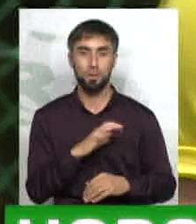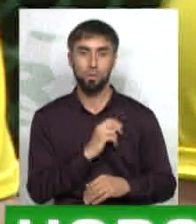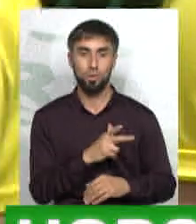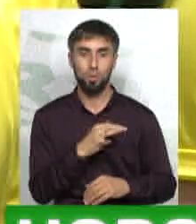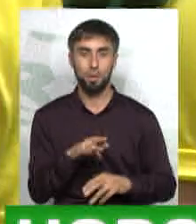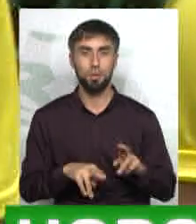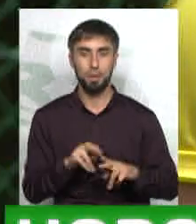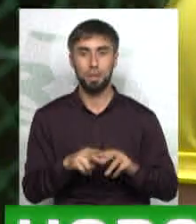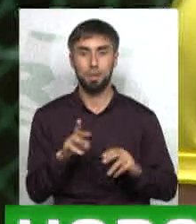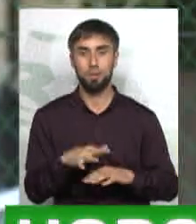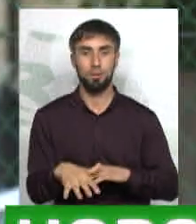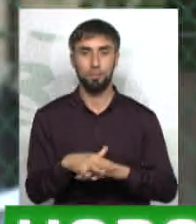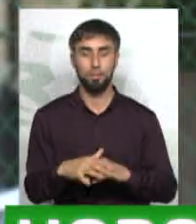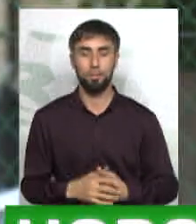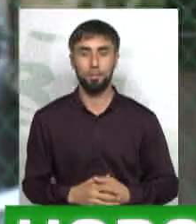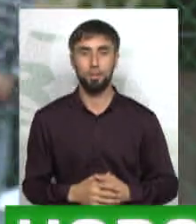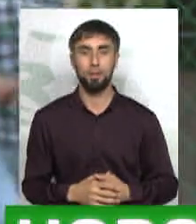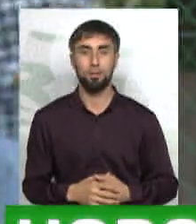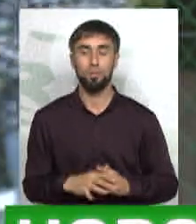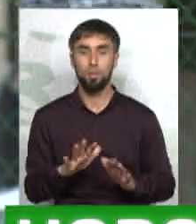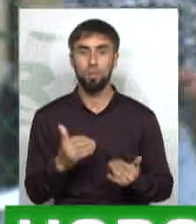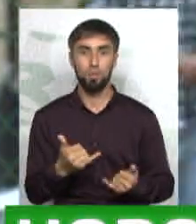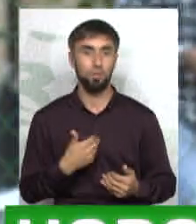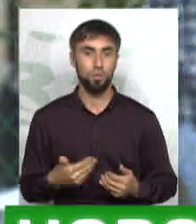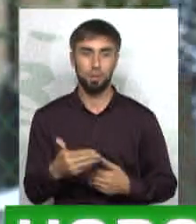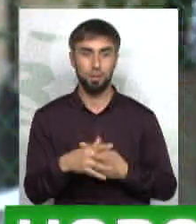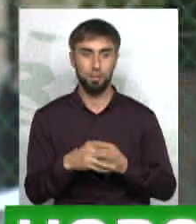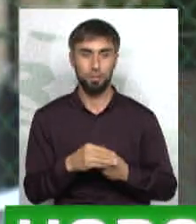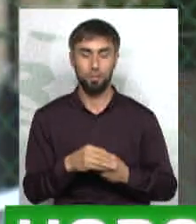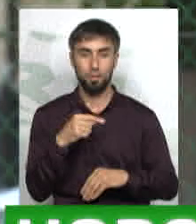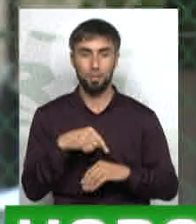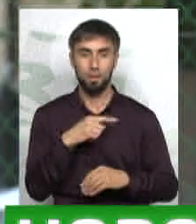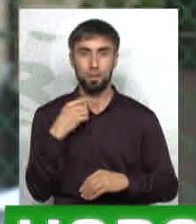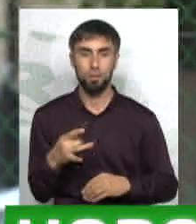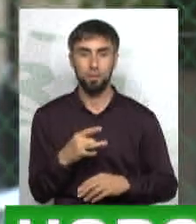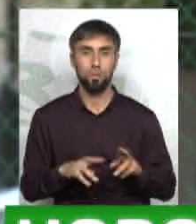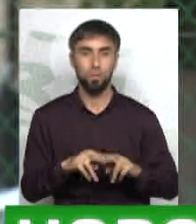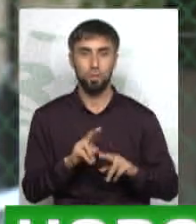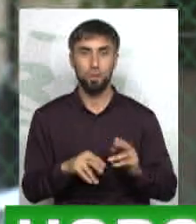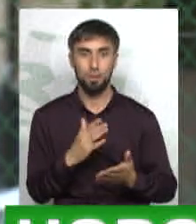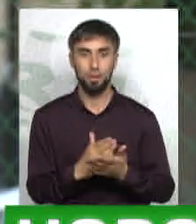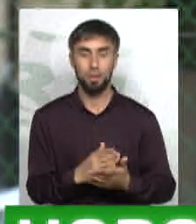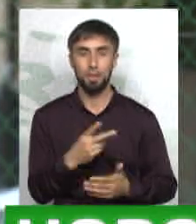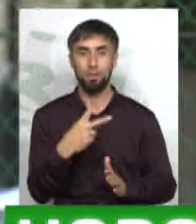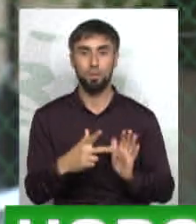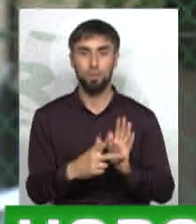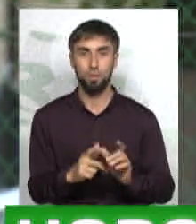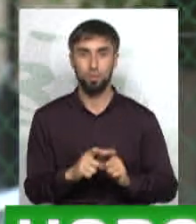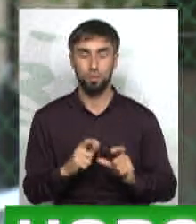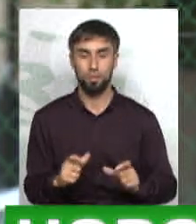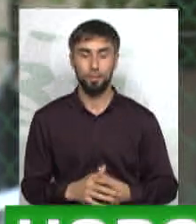соцобъекты строятся для народа. Только сегодня у нас с вами в моменте в республике в стройке находится 28